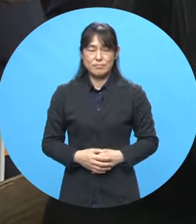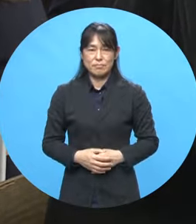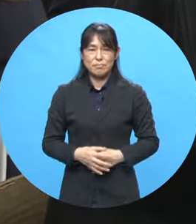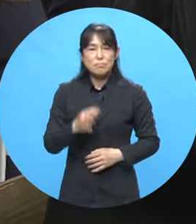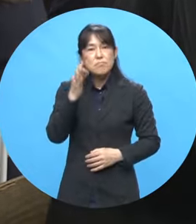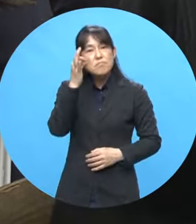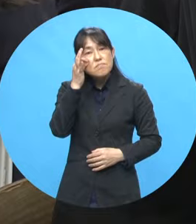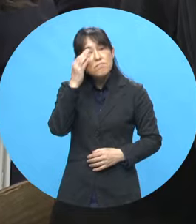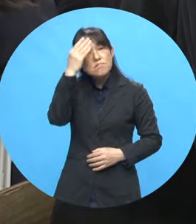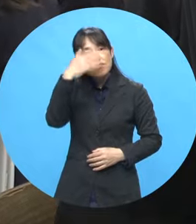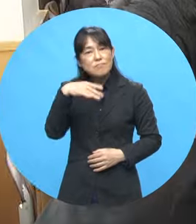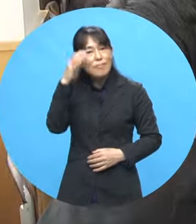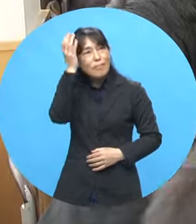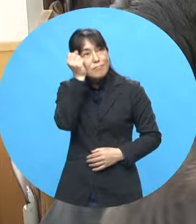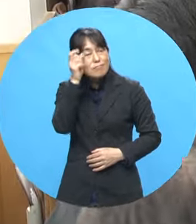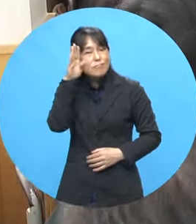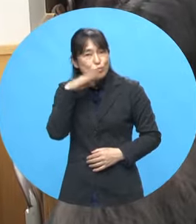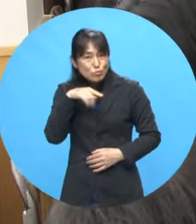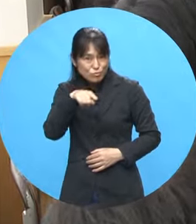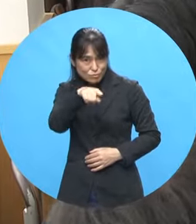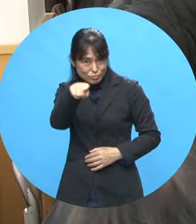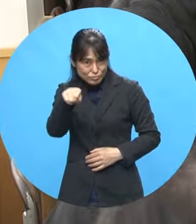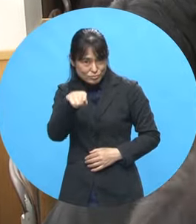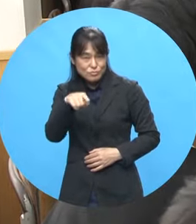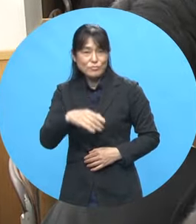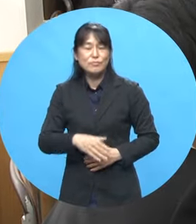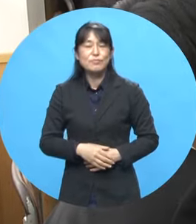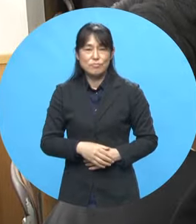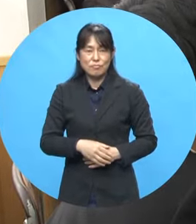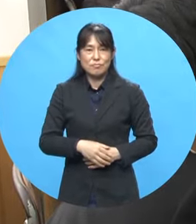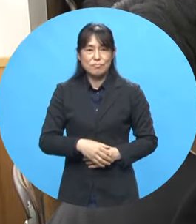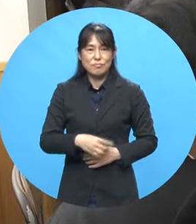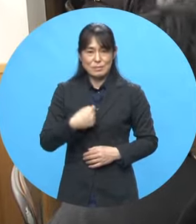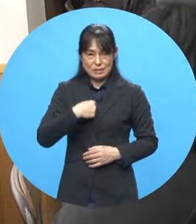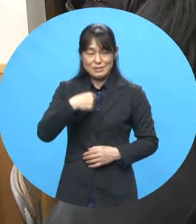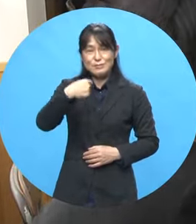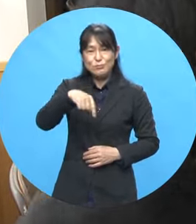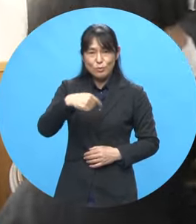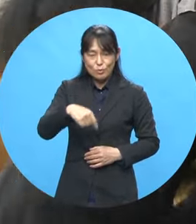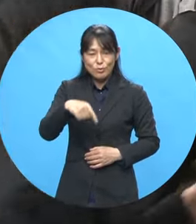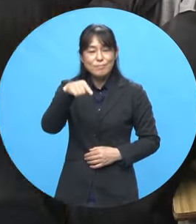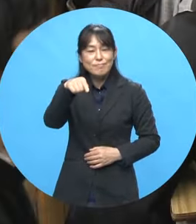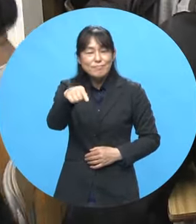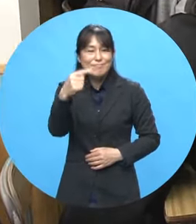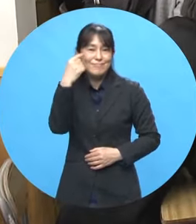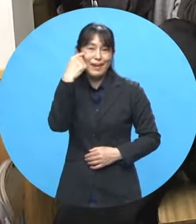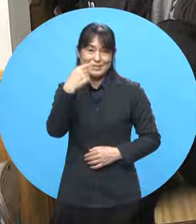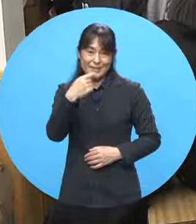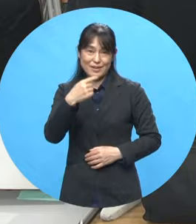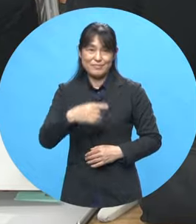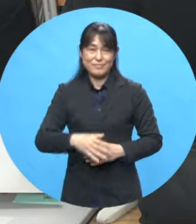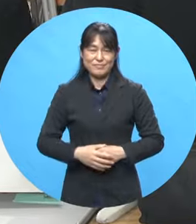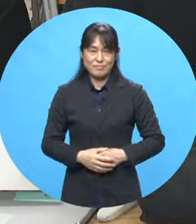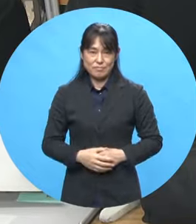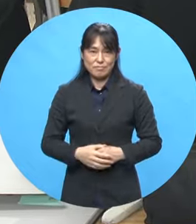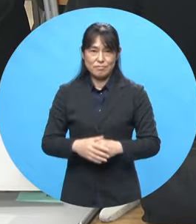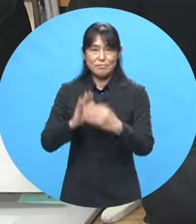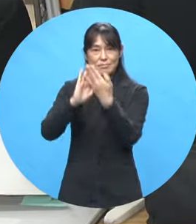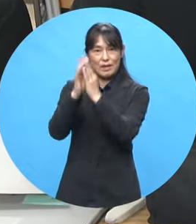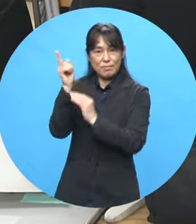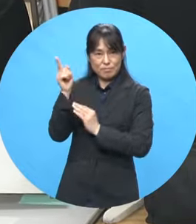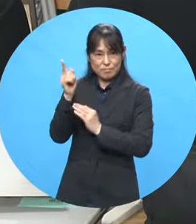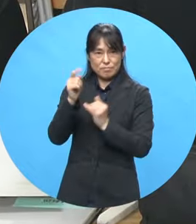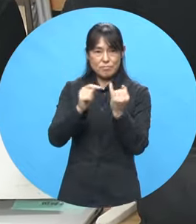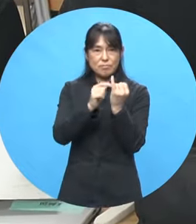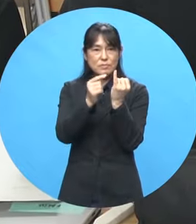視覚的に頭に入りやすいっていうことを授業を通してすごく感じました。 県